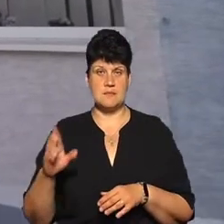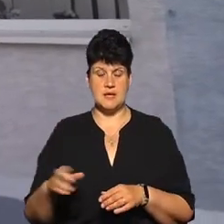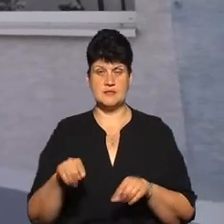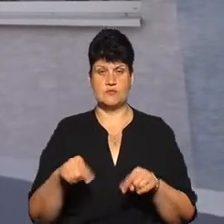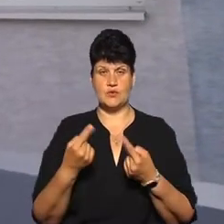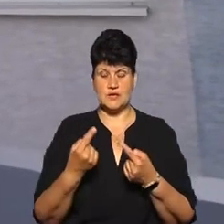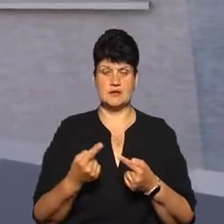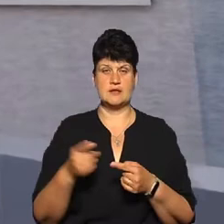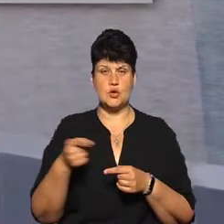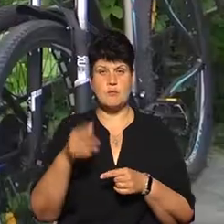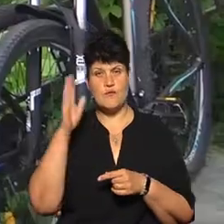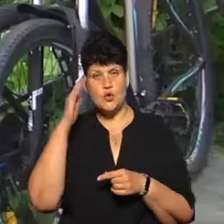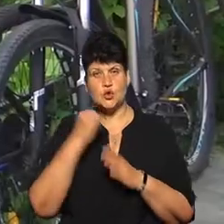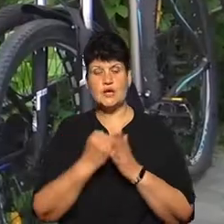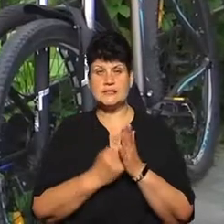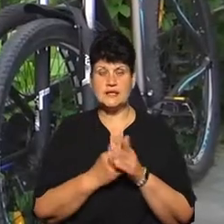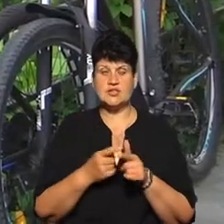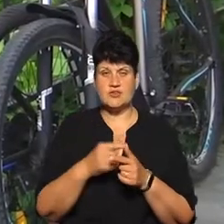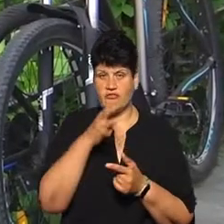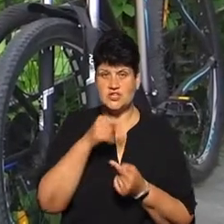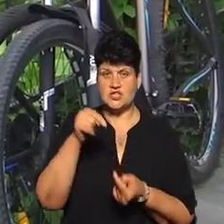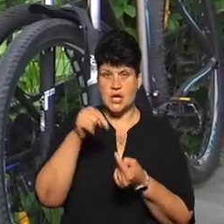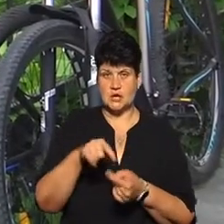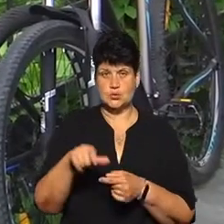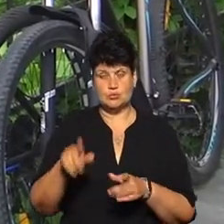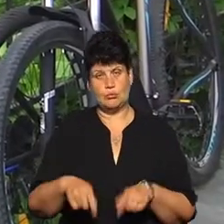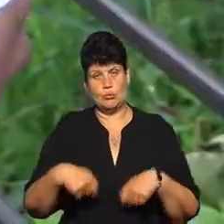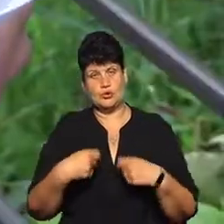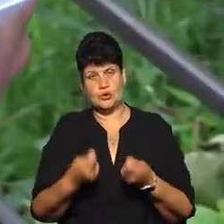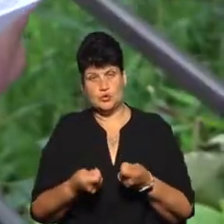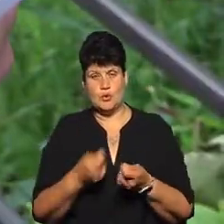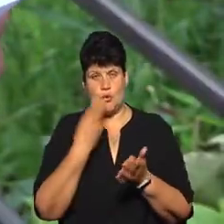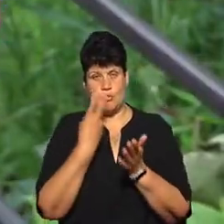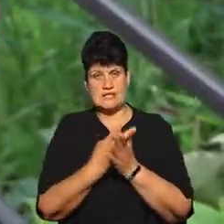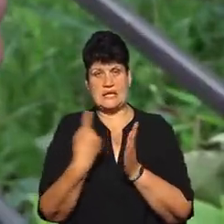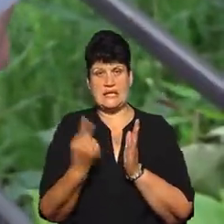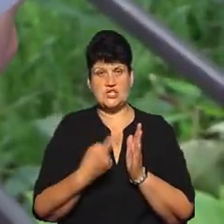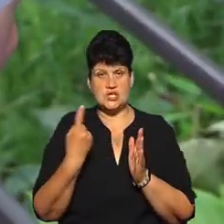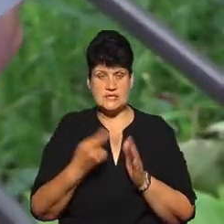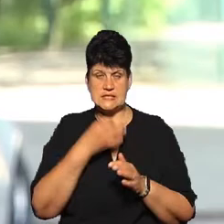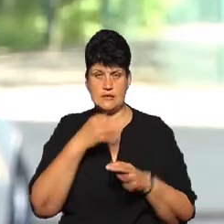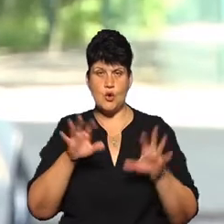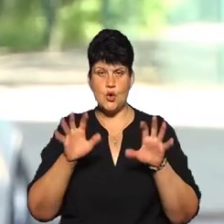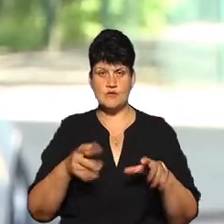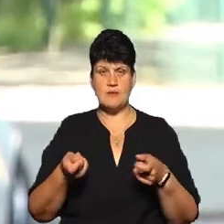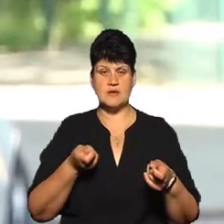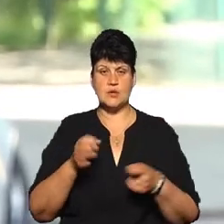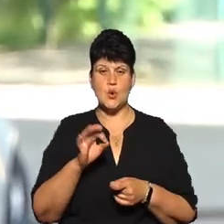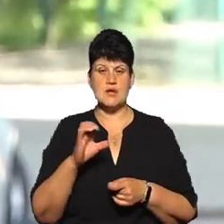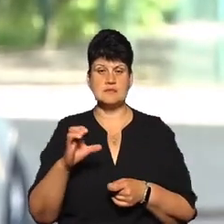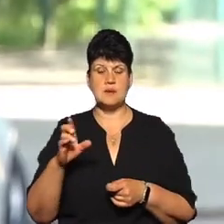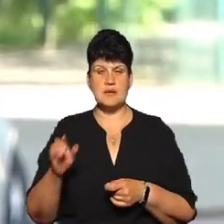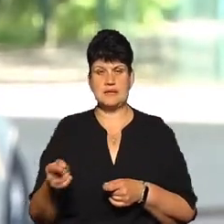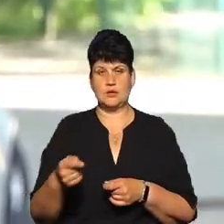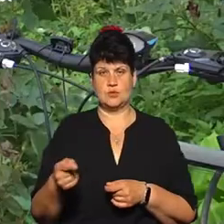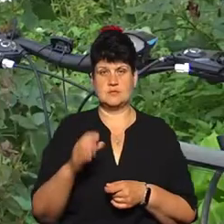Тернопільводоканалі. Там буде інформація про те, чи вчасно мешканці будинків подають показники лічильників. Про це розповів голова правління ОСББ Тернополя